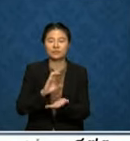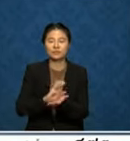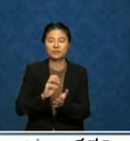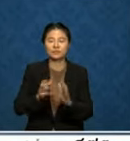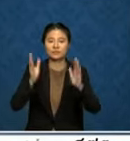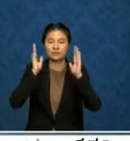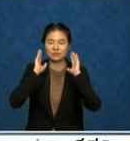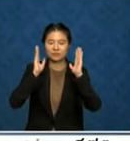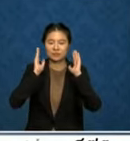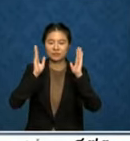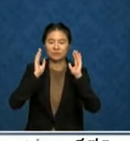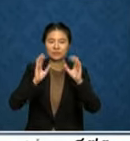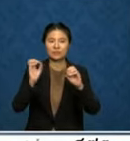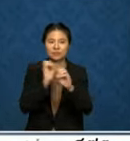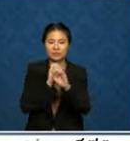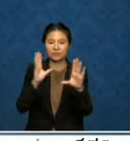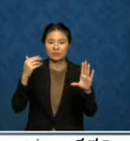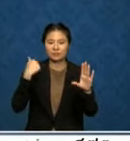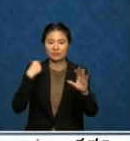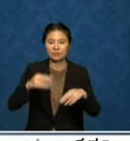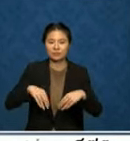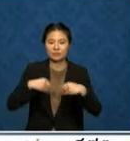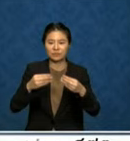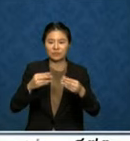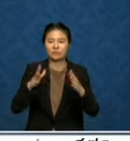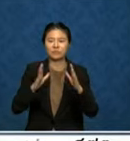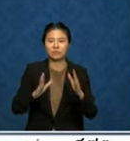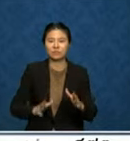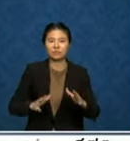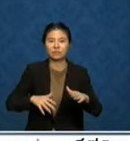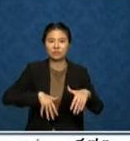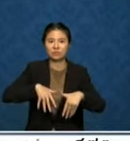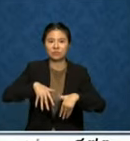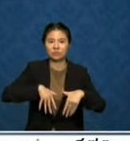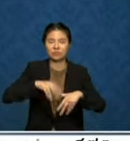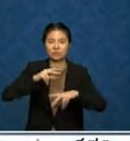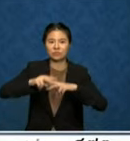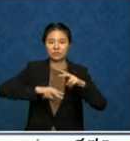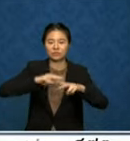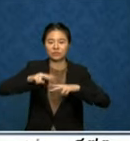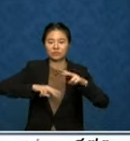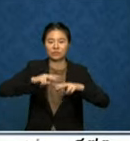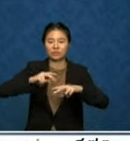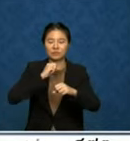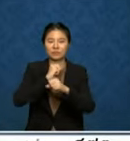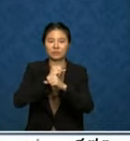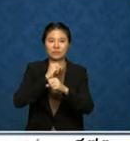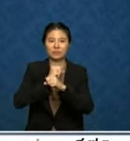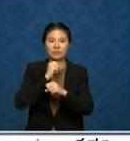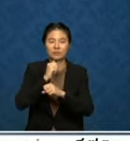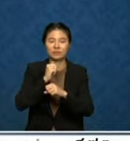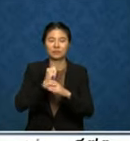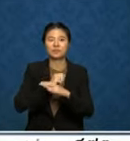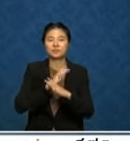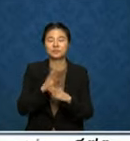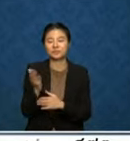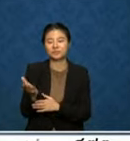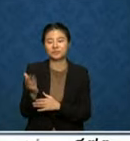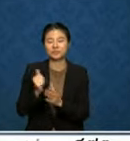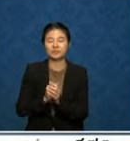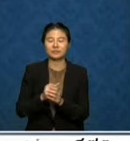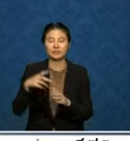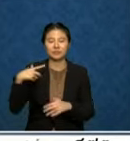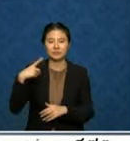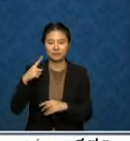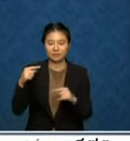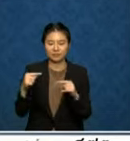ชาสัมพันธ์ให้ชัดเจนให้ประชาชนทั่วไปเขาสามารถเข้าตรวจสอบเข้าถึงได้และทั้งหมดนี้นะคะไม่ได้มีประโยช